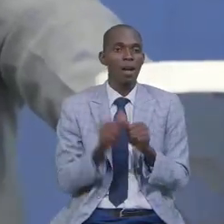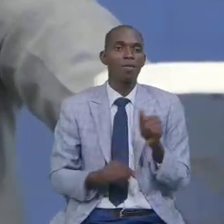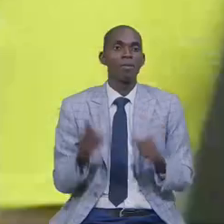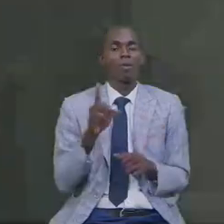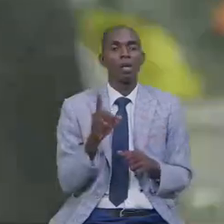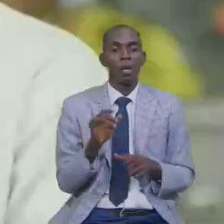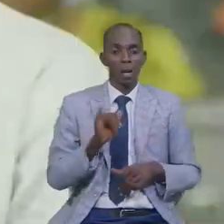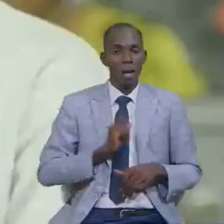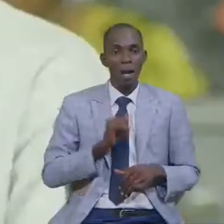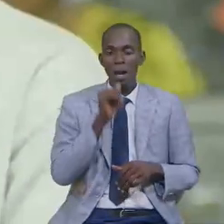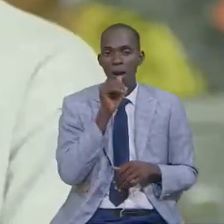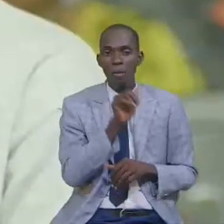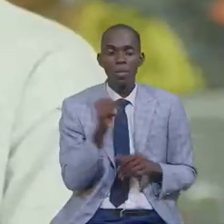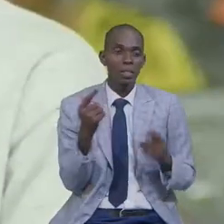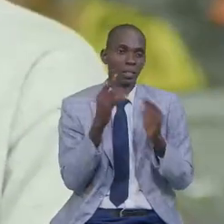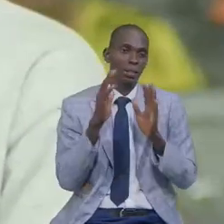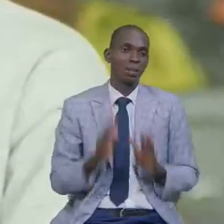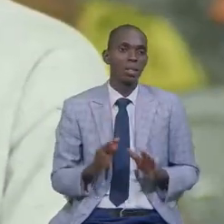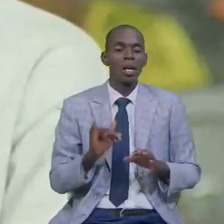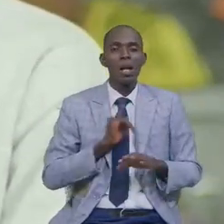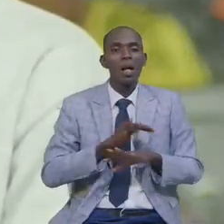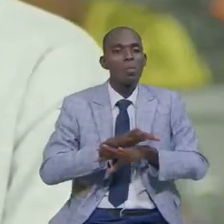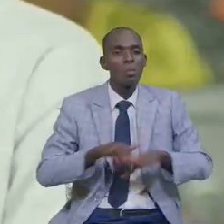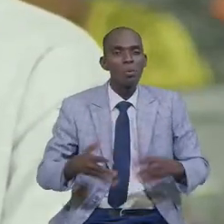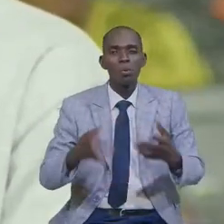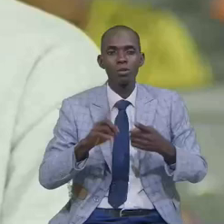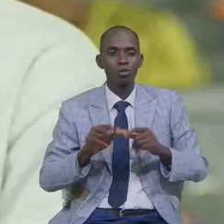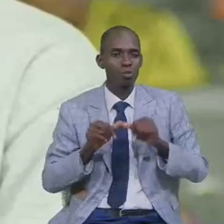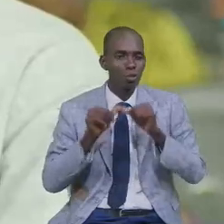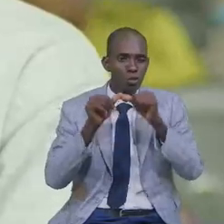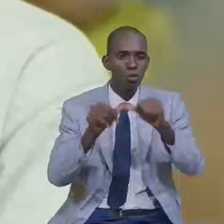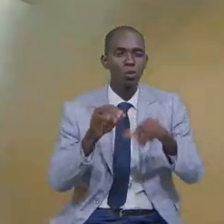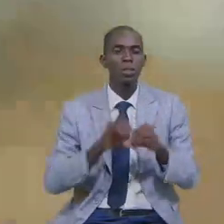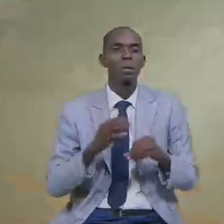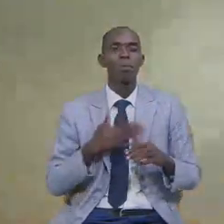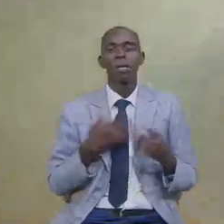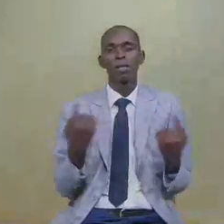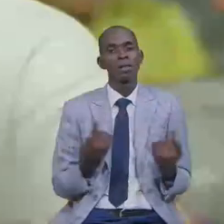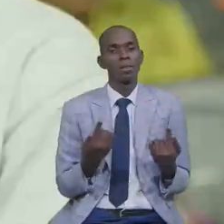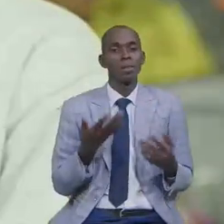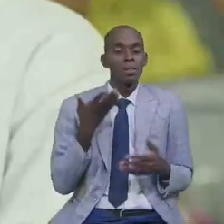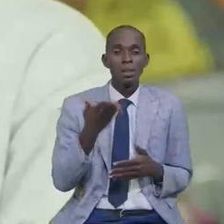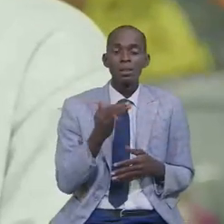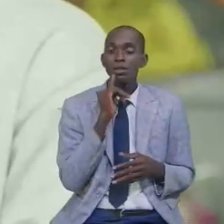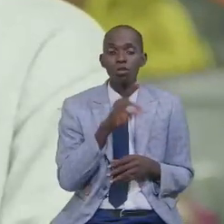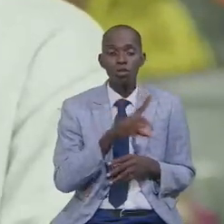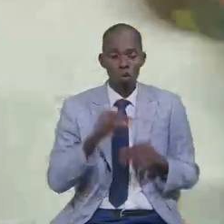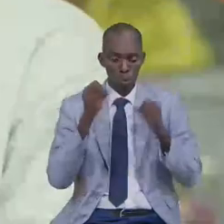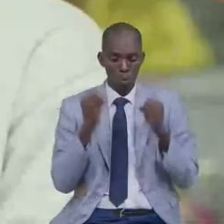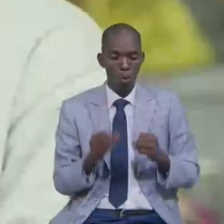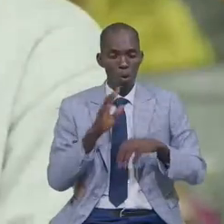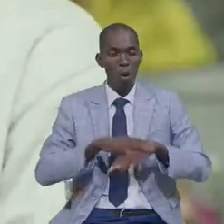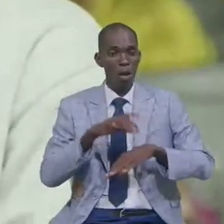pécheur, je ne veux plus continuer dans mes péchés et il n'y a pas de puissance sur la terre qui peut